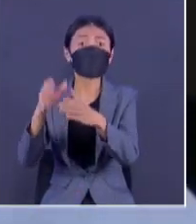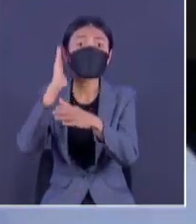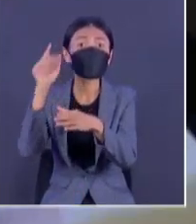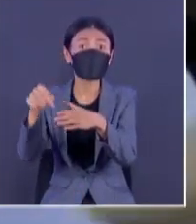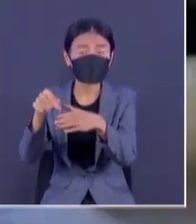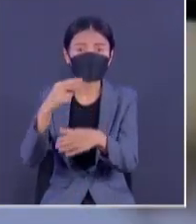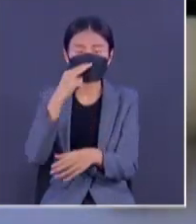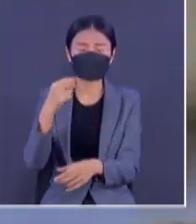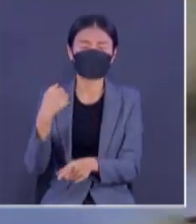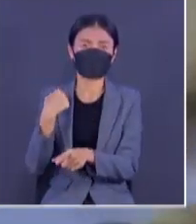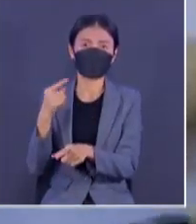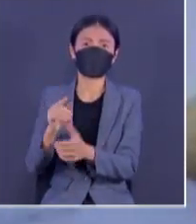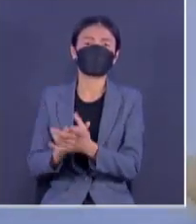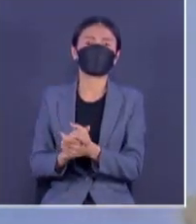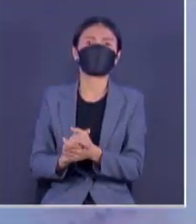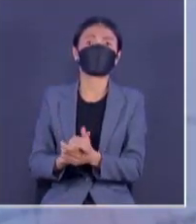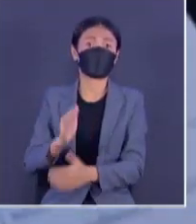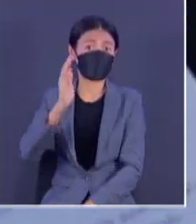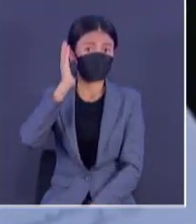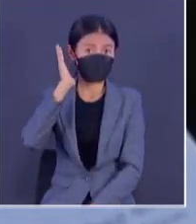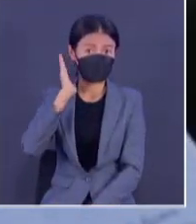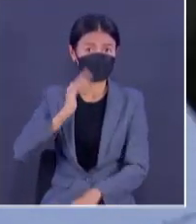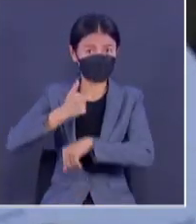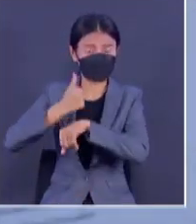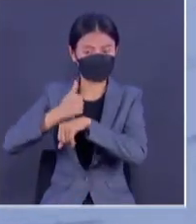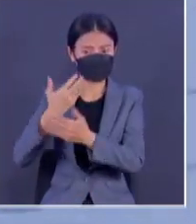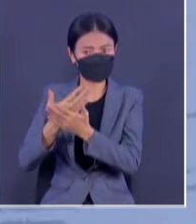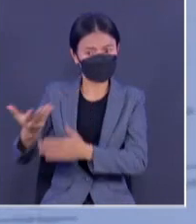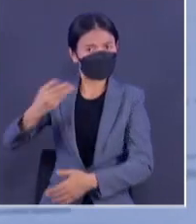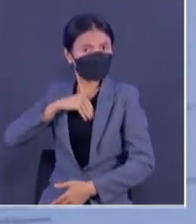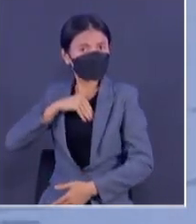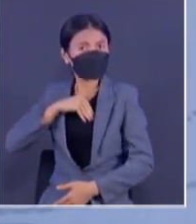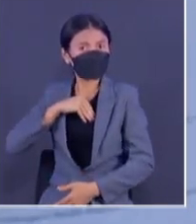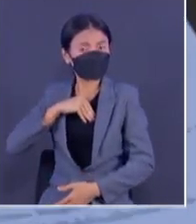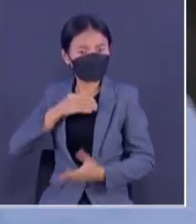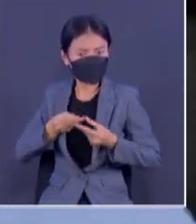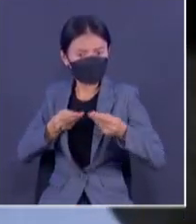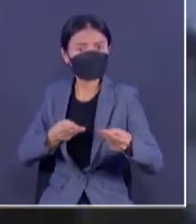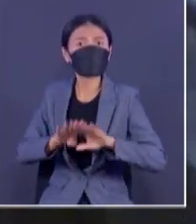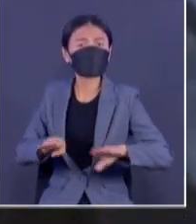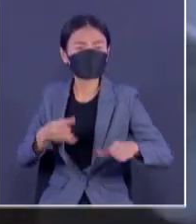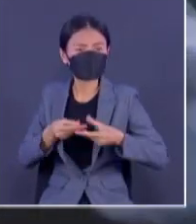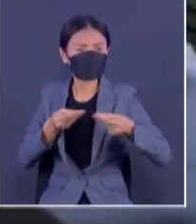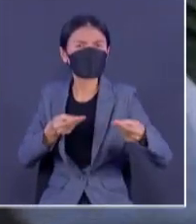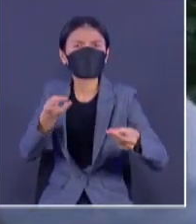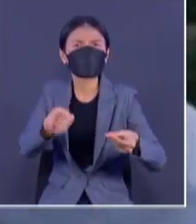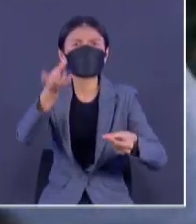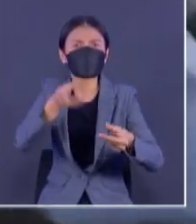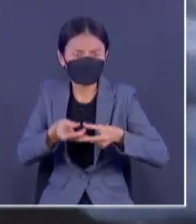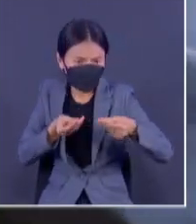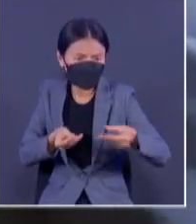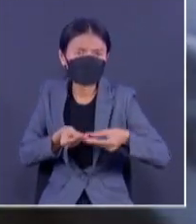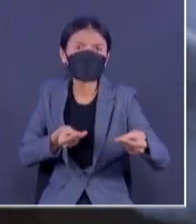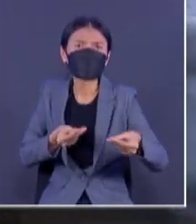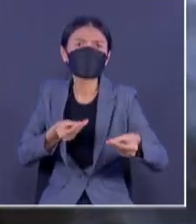ากข้อมูลบอกว่าพ่อเล้าจะเก็บเงินไว้ทั้งหมดครับจะแบ่งให้เด็กเนี่ยเป็นเพียงแค่ค่าขนมและก็ค่าเล่นเกมเล็กๆน้อยๆเท่านั้นนะครับ